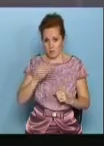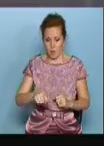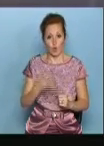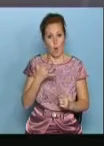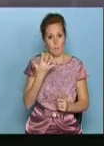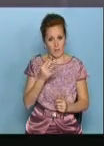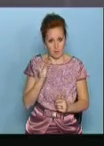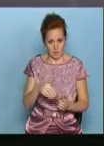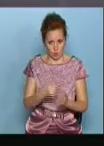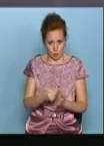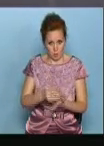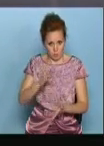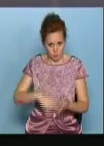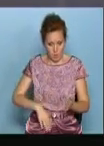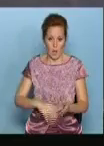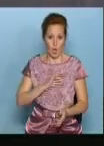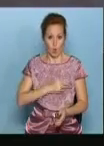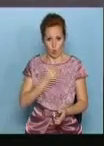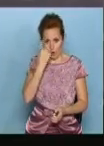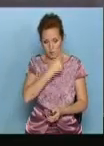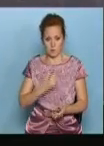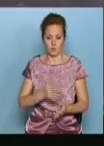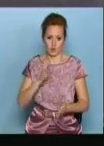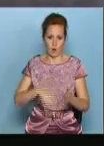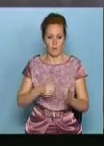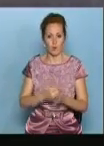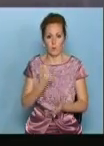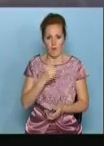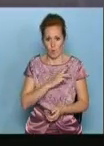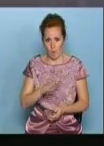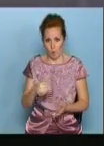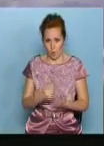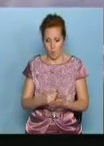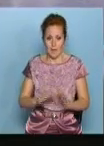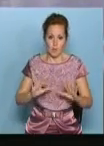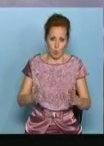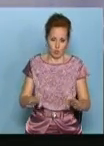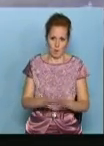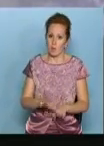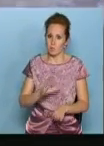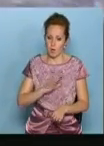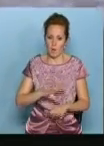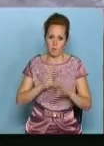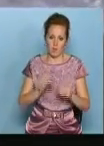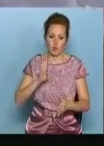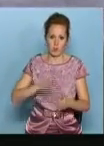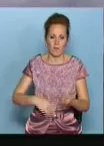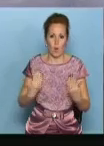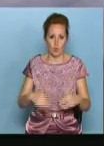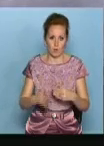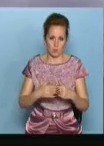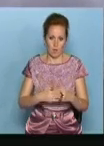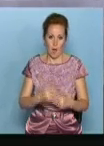рублей, юридических лиц могут оштрафовать до 1 миллиона рублей. И случаи такие уже были. Всего в этом году штрафов наложено уже на сумму